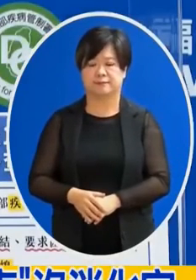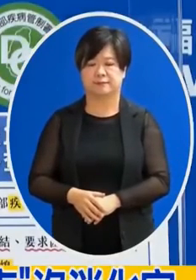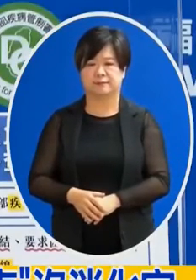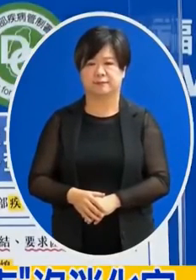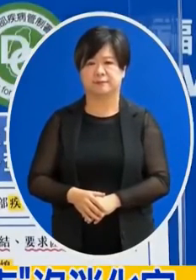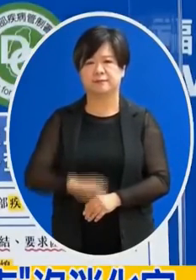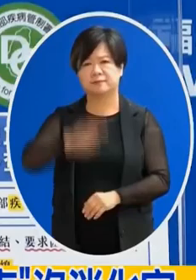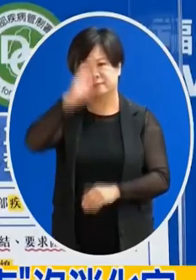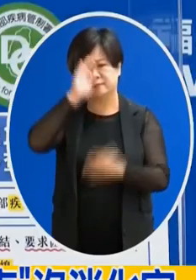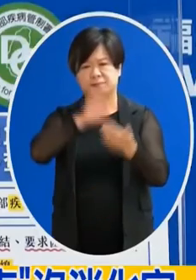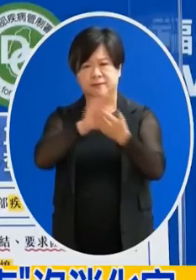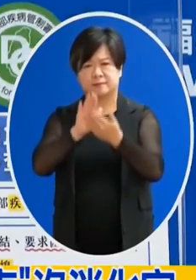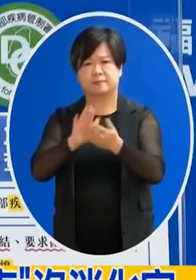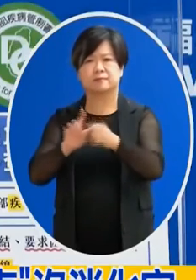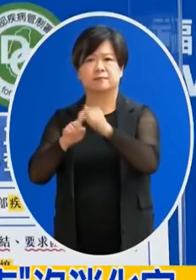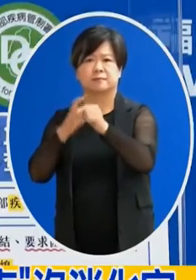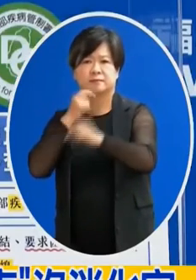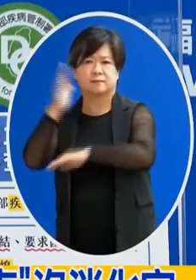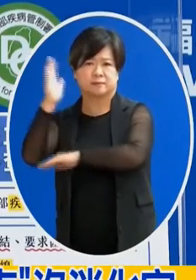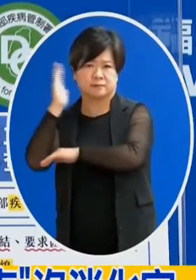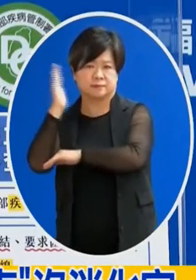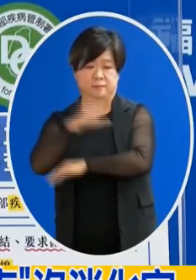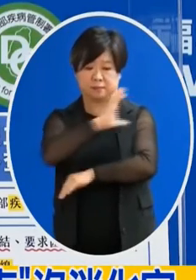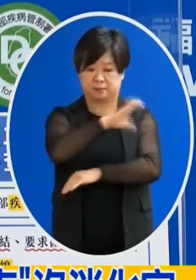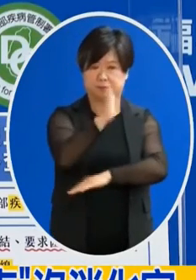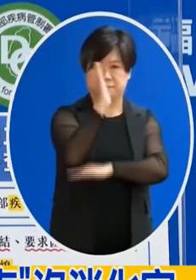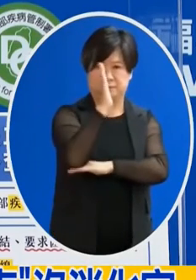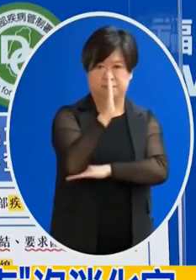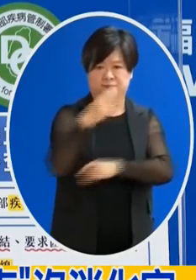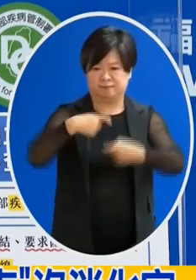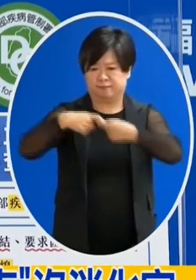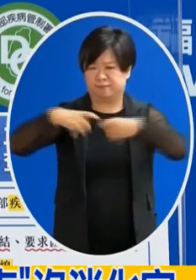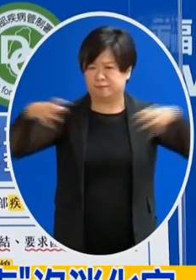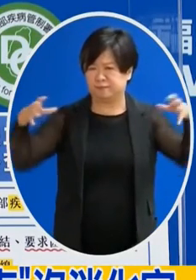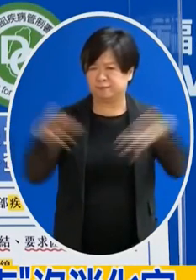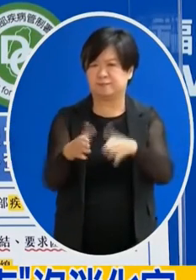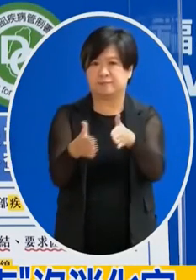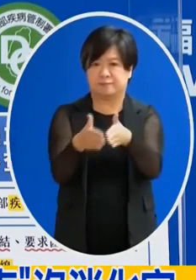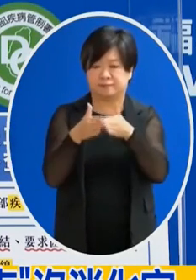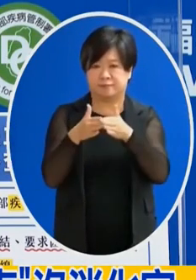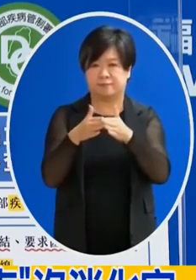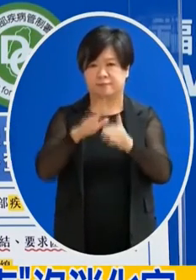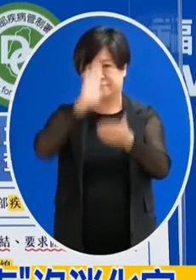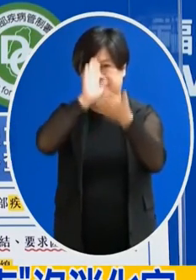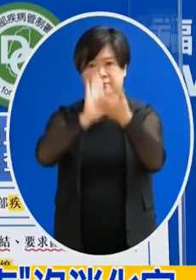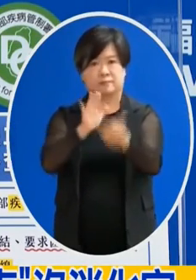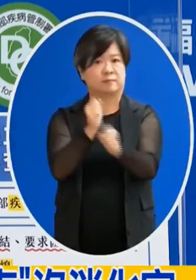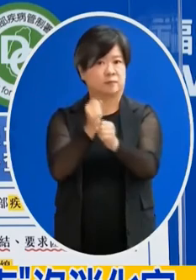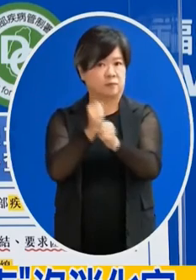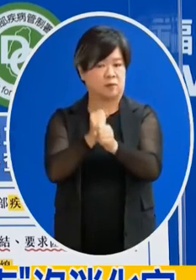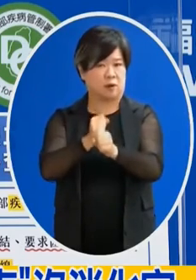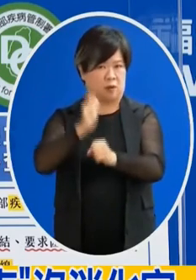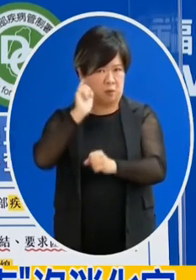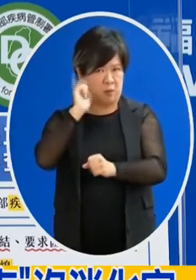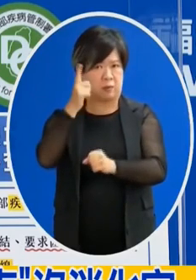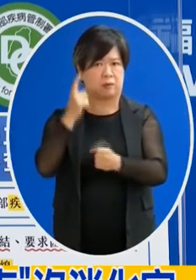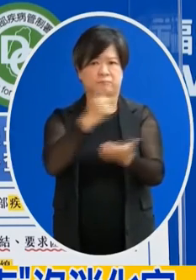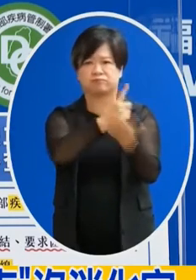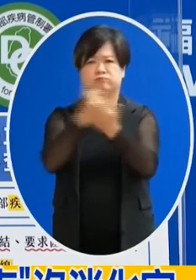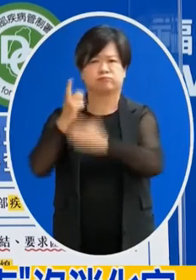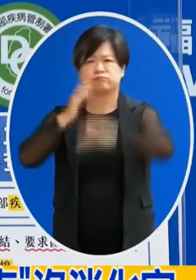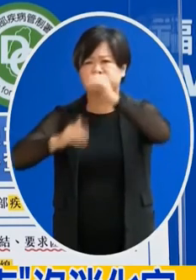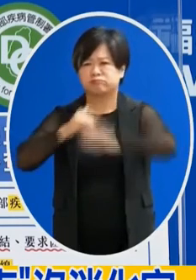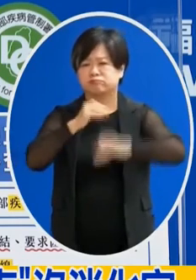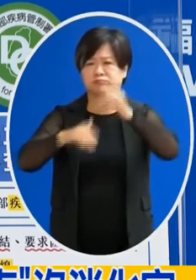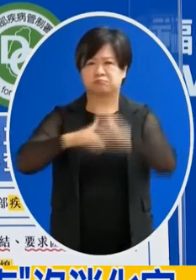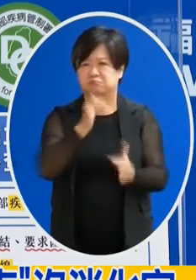防疫是中央跟地方要通力合作的哈，所以所有的防疫工作唯有大家一起通力合作才会成